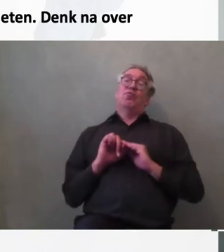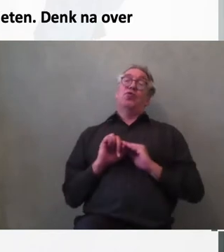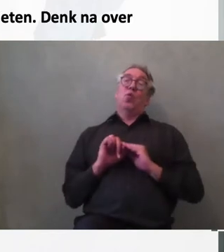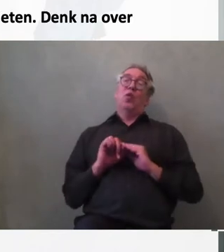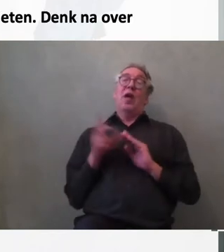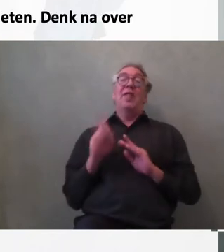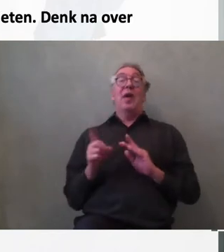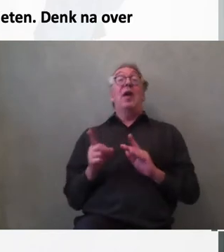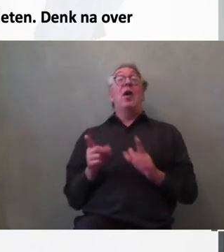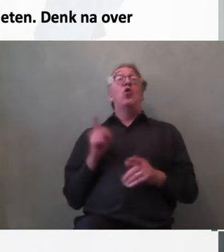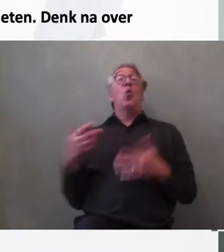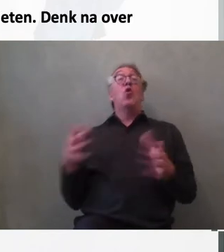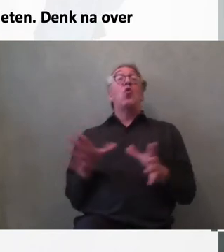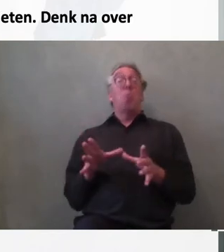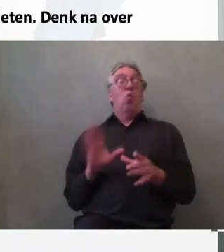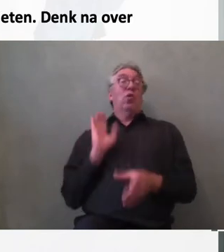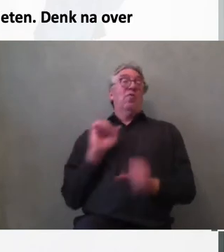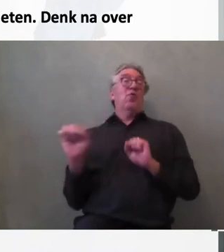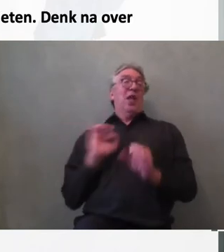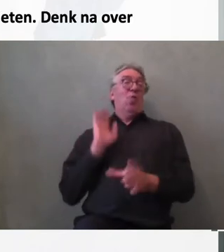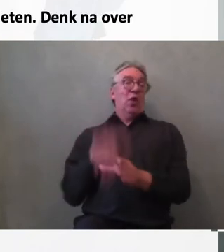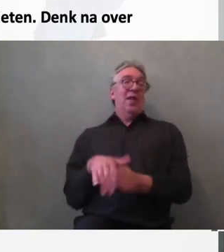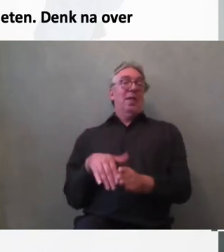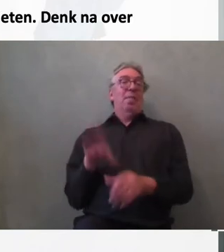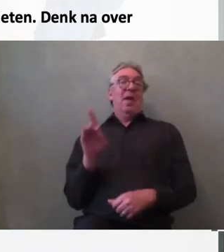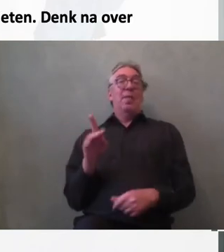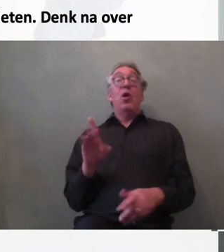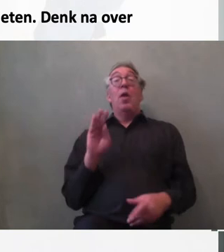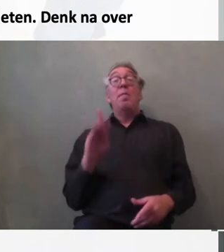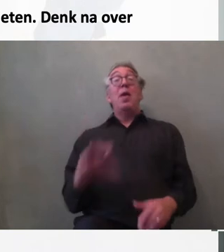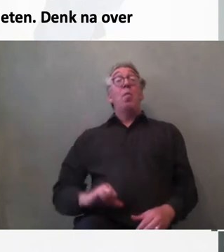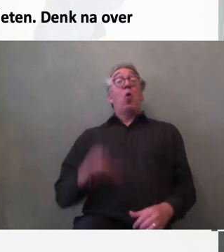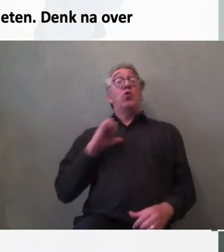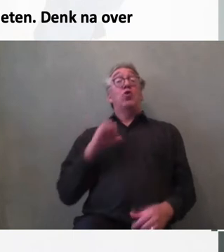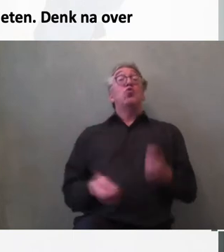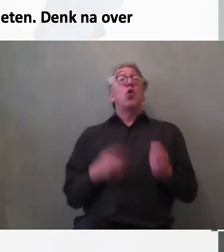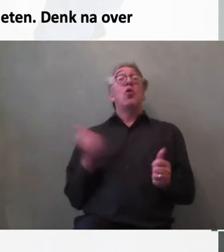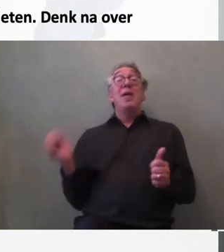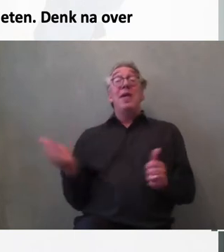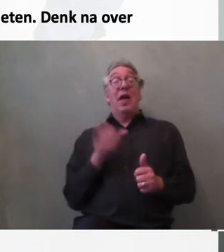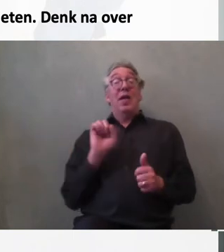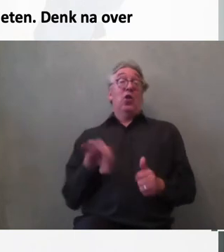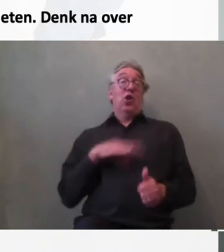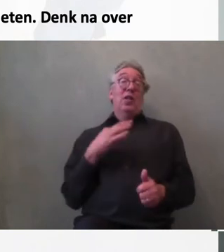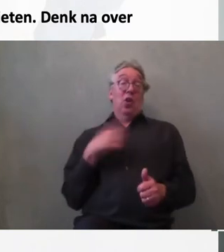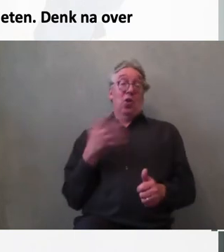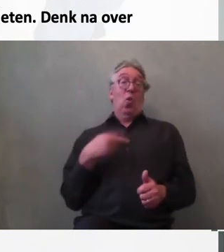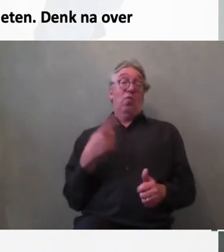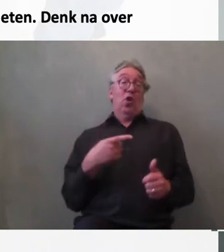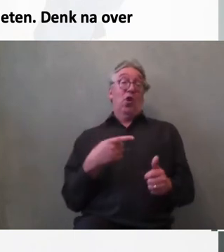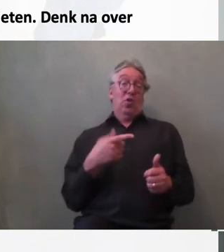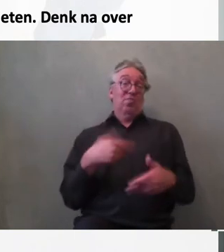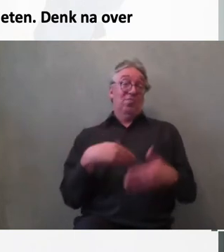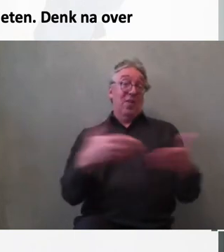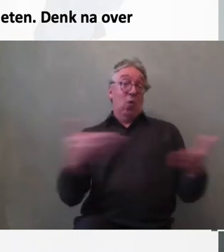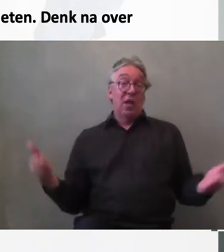doelgroep. Dat spreekt voor zich. De P van pronkstuk, zorg dat iedereen van de collectie kan genieten en denk na over representatie. Het is goed om na te